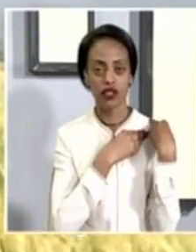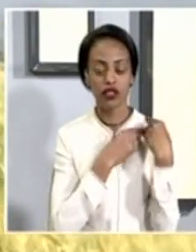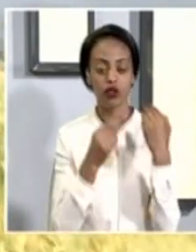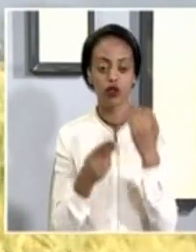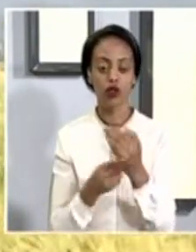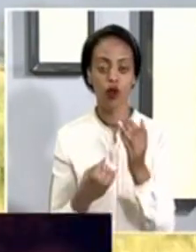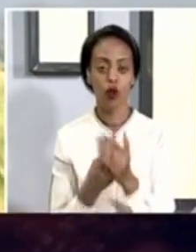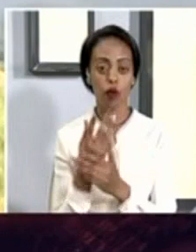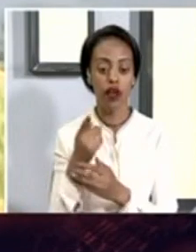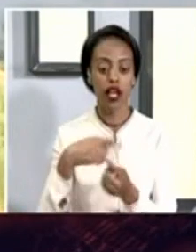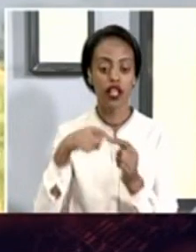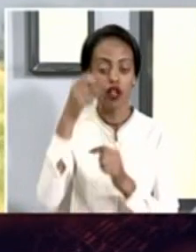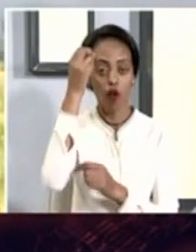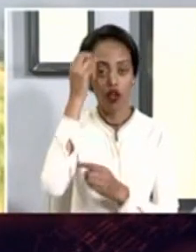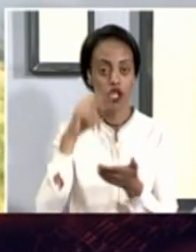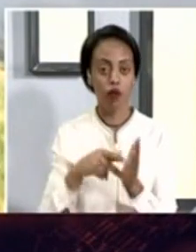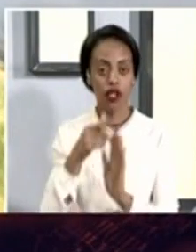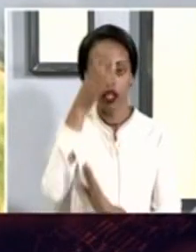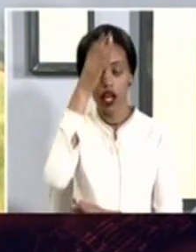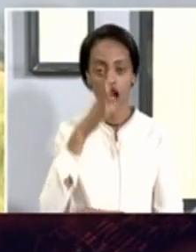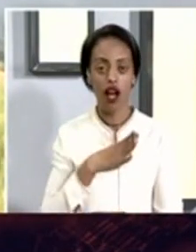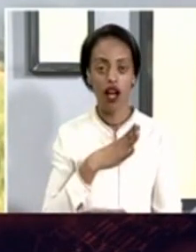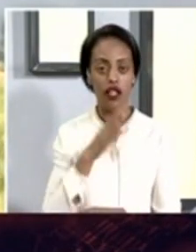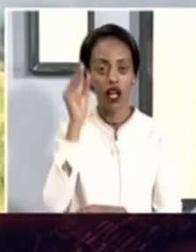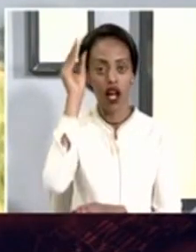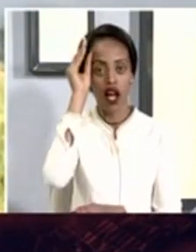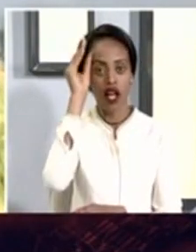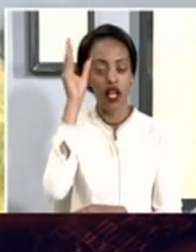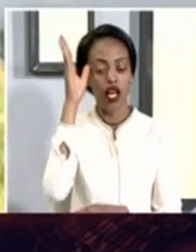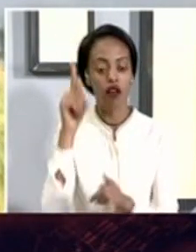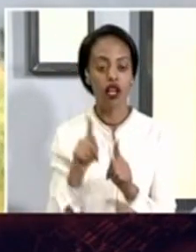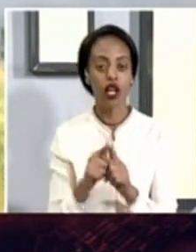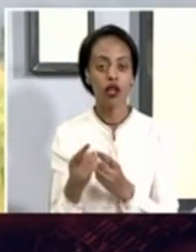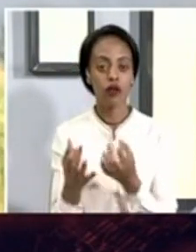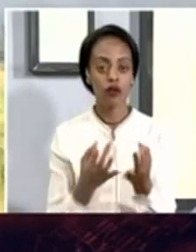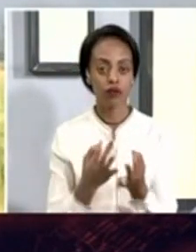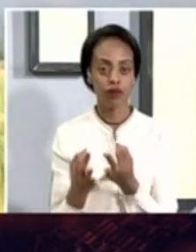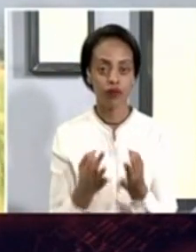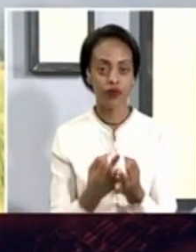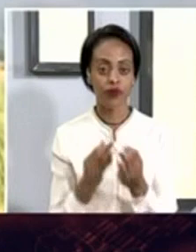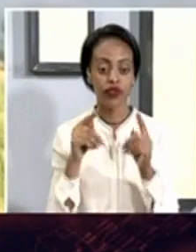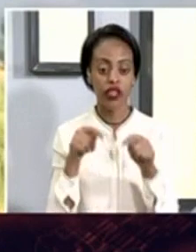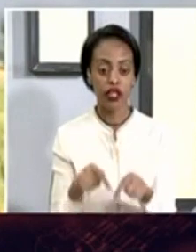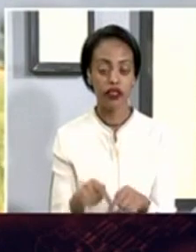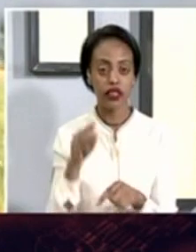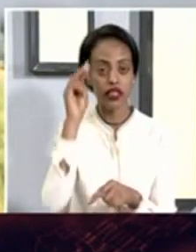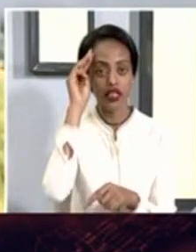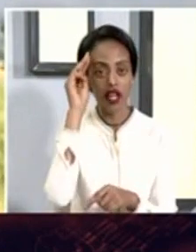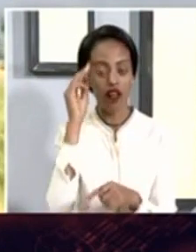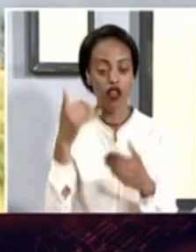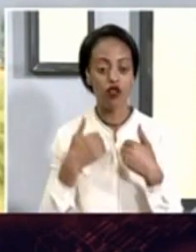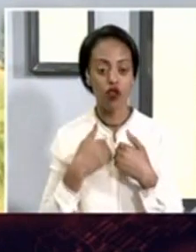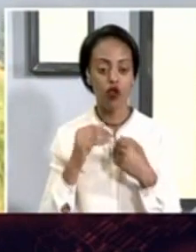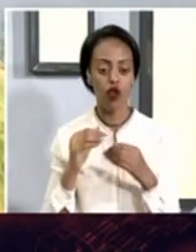ቁጠባ ልማዓት ናይታ ወረዳ ማለት እዩ ኣይተ ሃይላይ ገብረ ከምዝገለፅዎ ኣብዚ ጣብያ ገንፈል ዘሎ